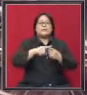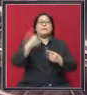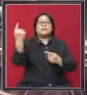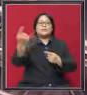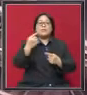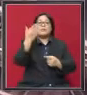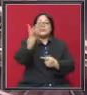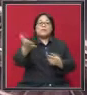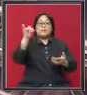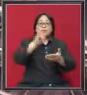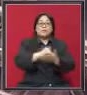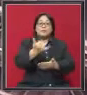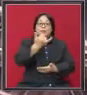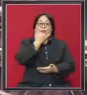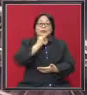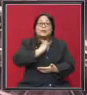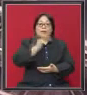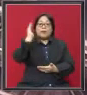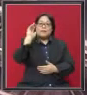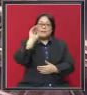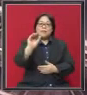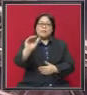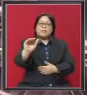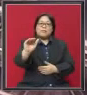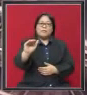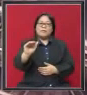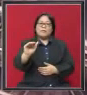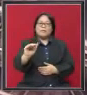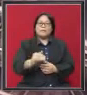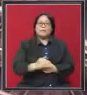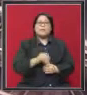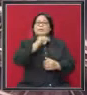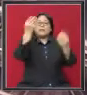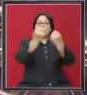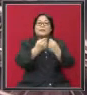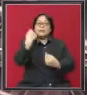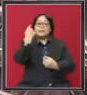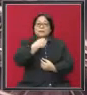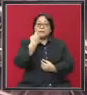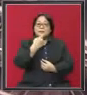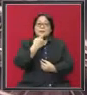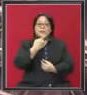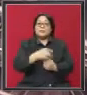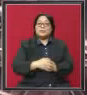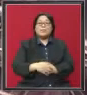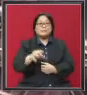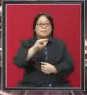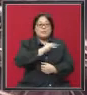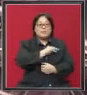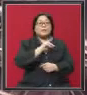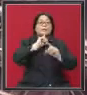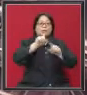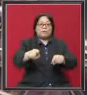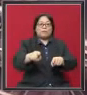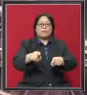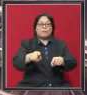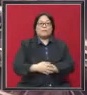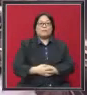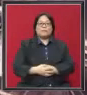Apabila sesuatu perkara itu salah, saya akan tegur. Tak kira siapa. Menteri tolong